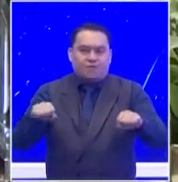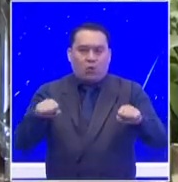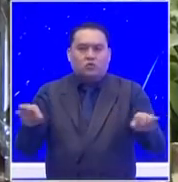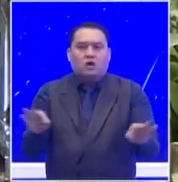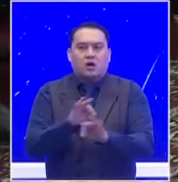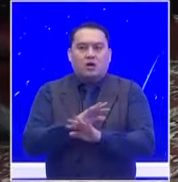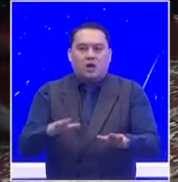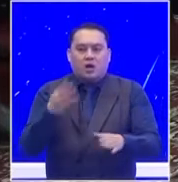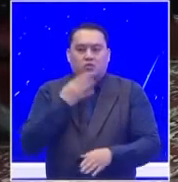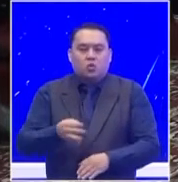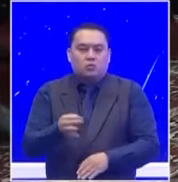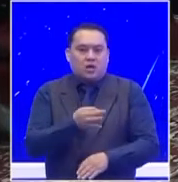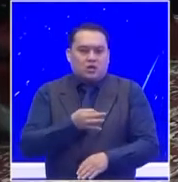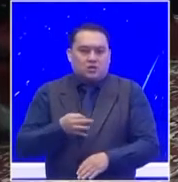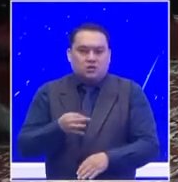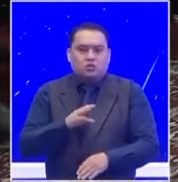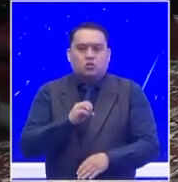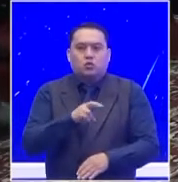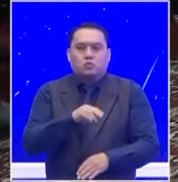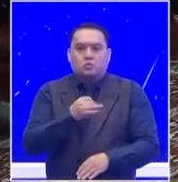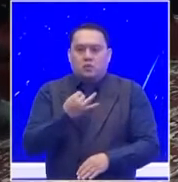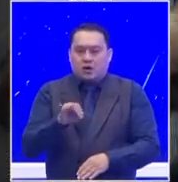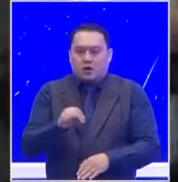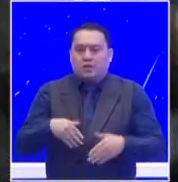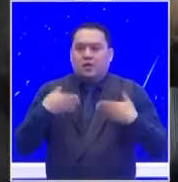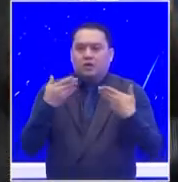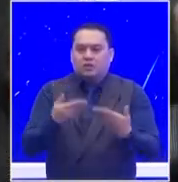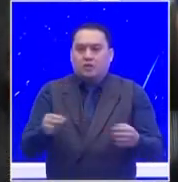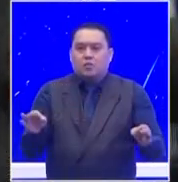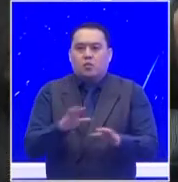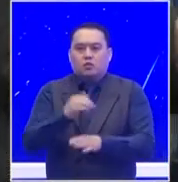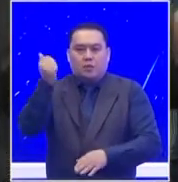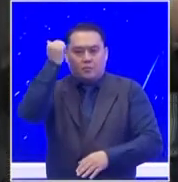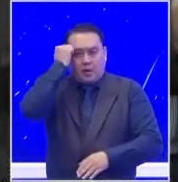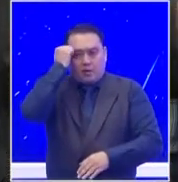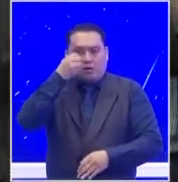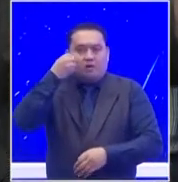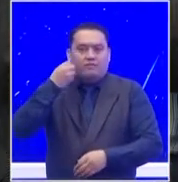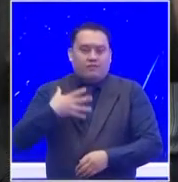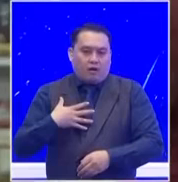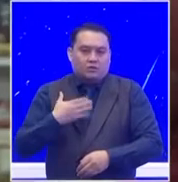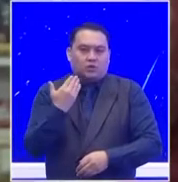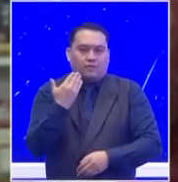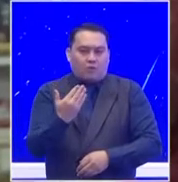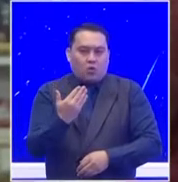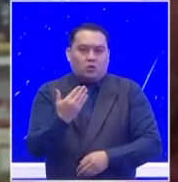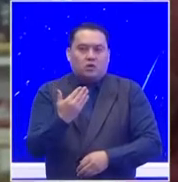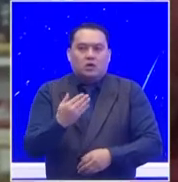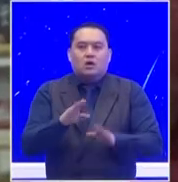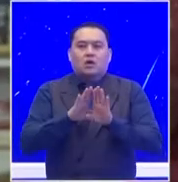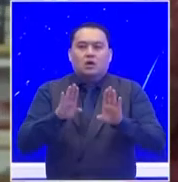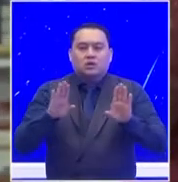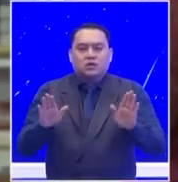вокалисты Алматинской областной филармонии имени Суинбая представили музыкальные номера в память об афганской войне. Презентация книжной